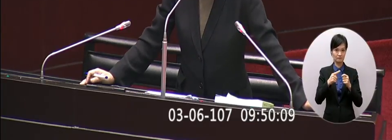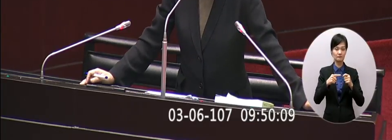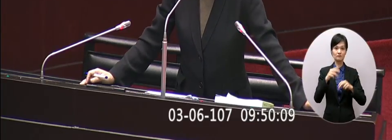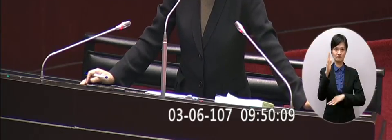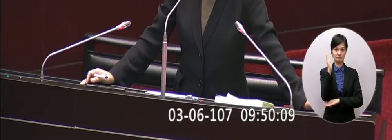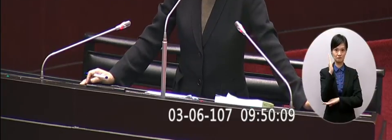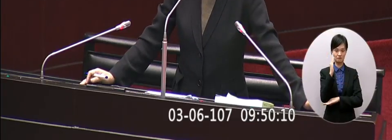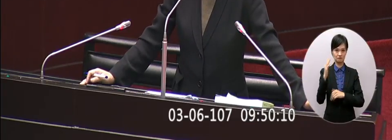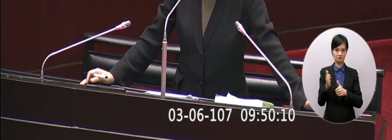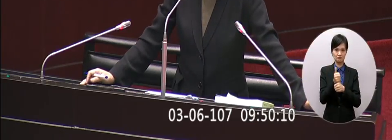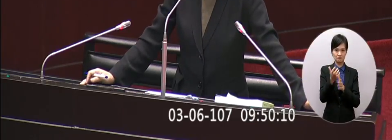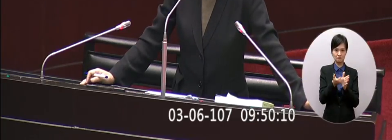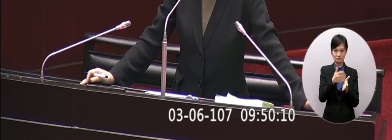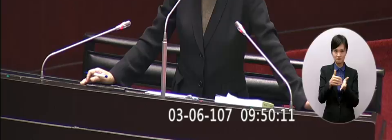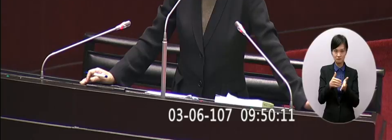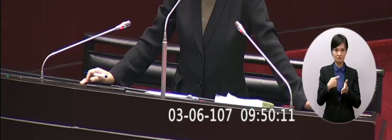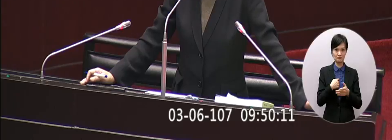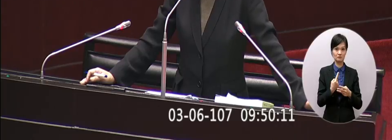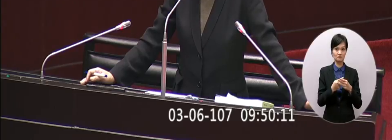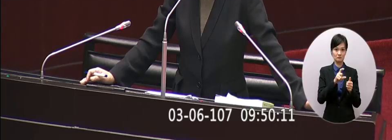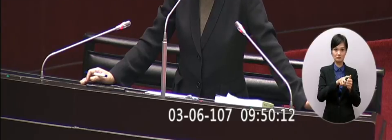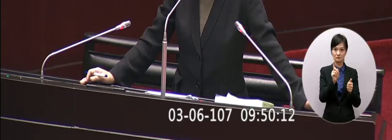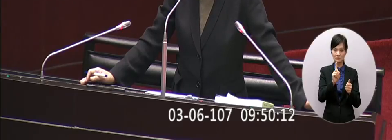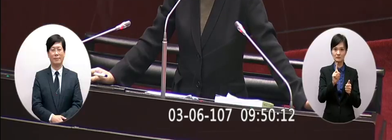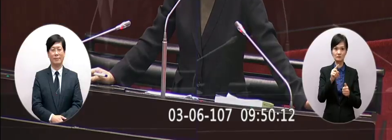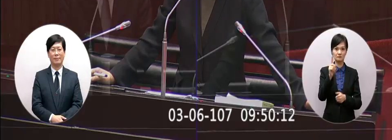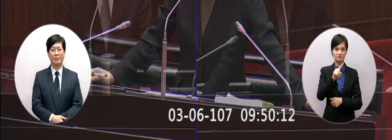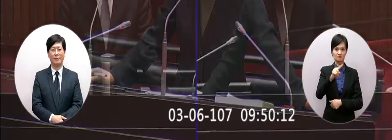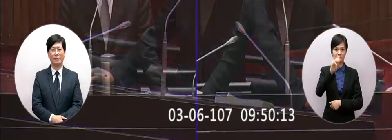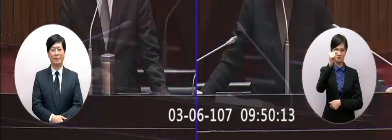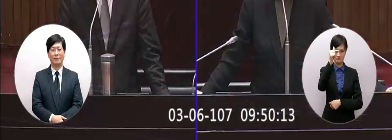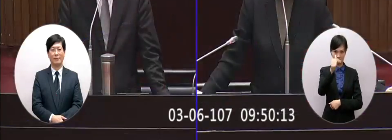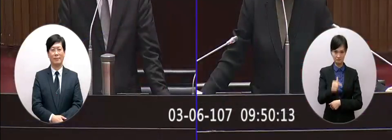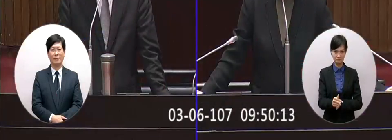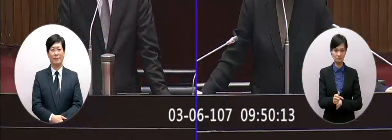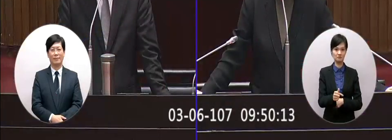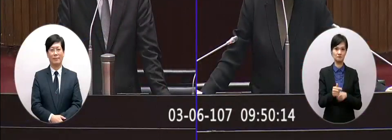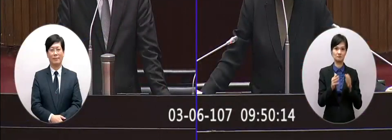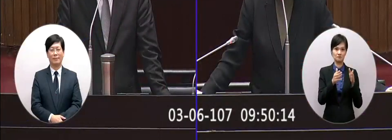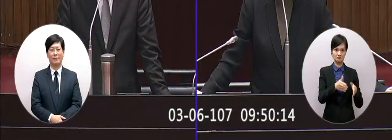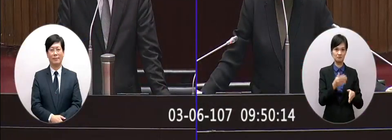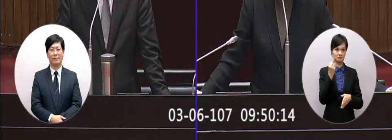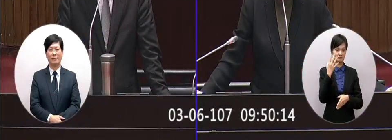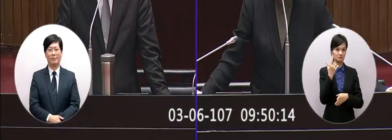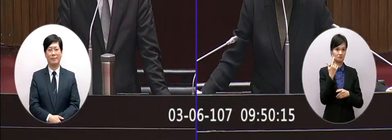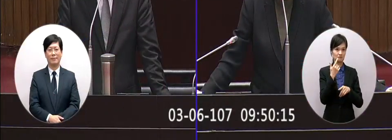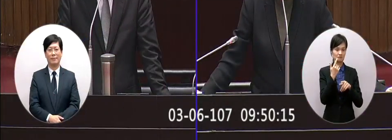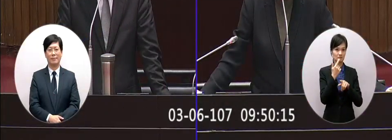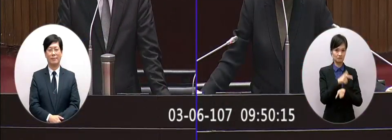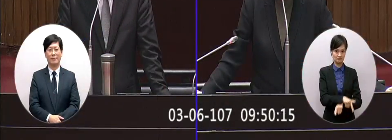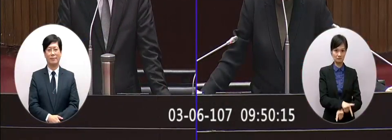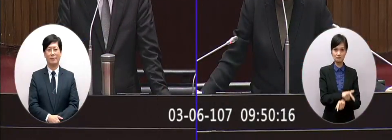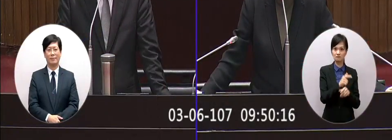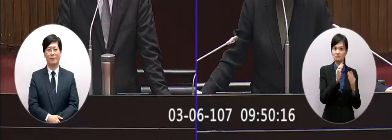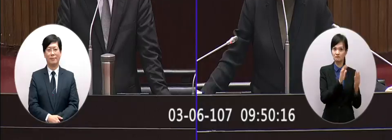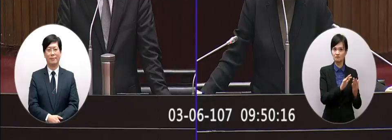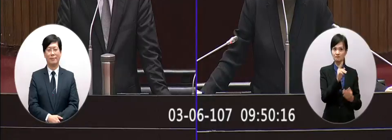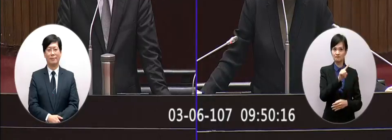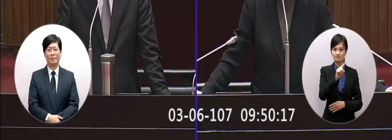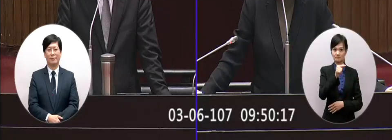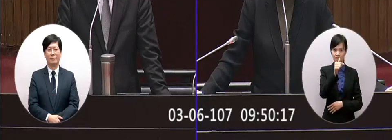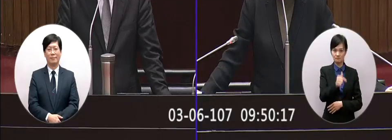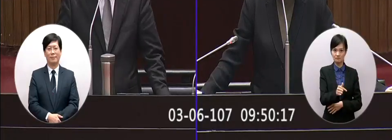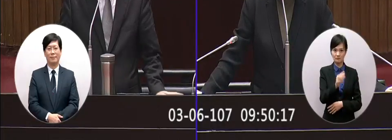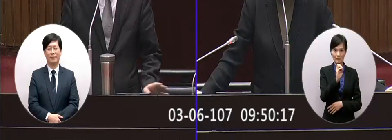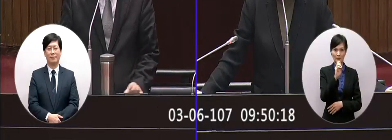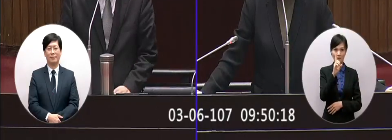我的主题是1000亿的新南向策略性的融资机制，简称1000亿的 ODA 南新